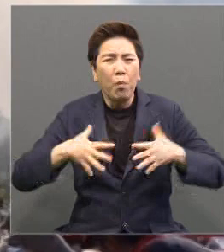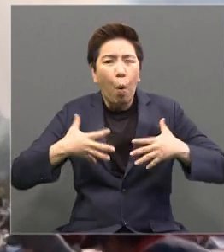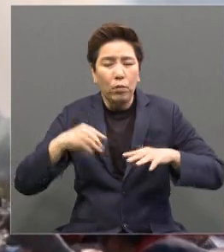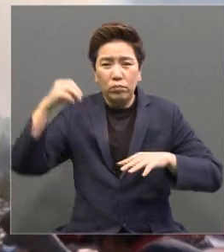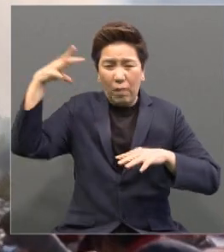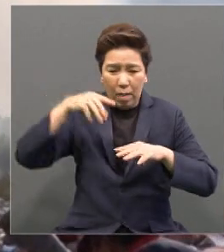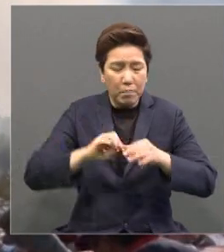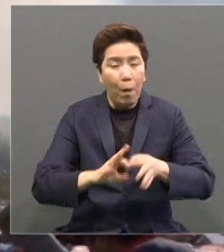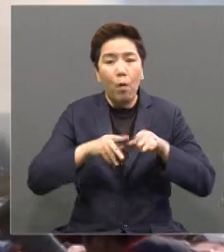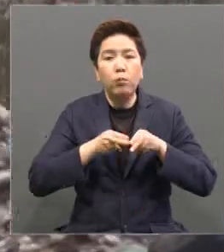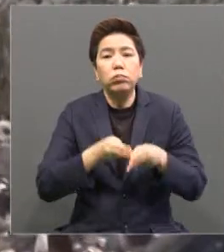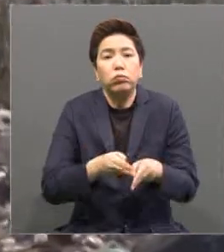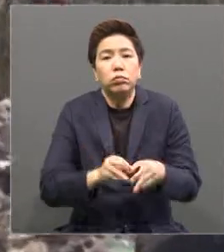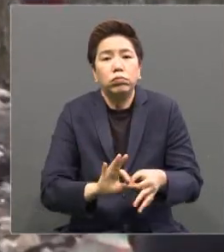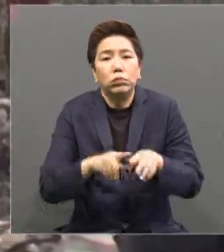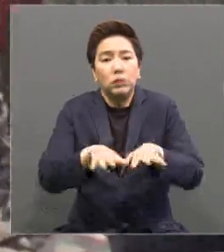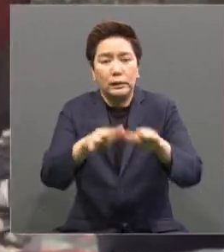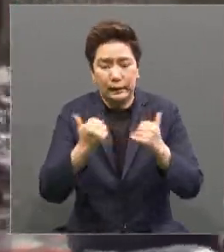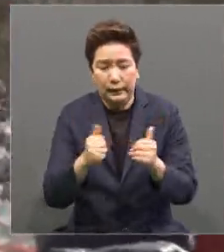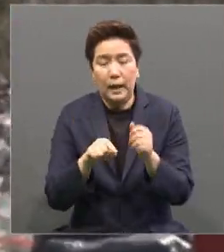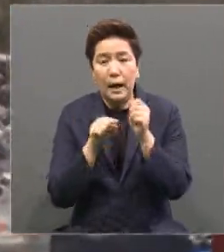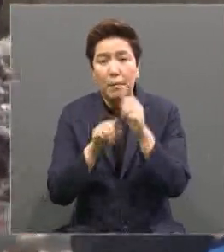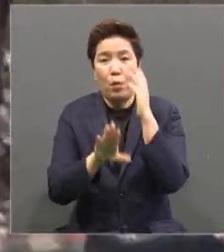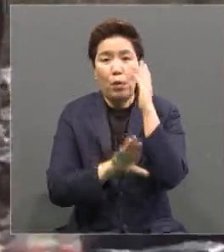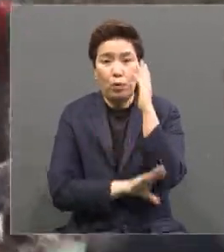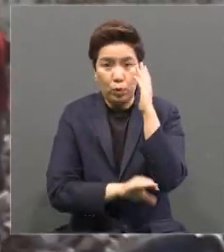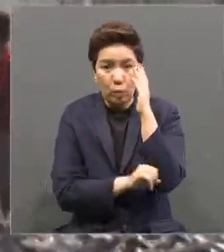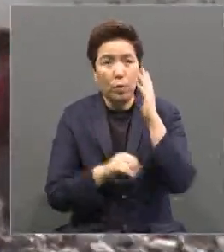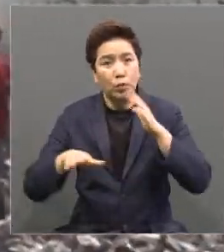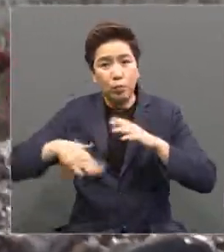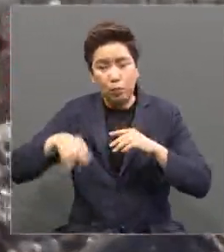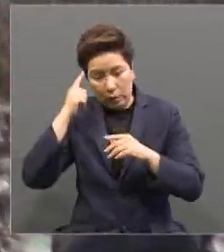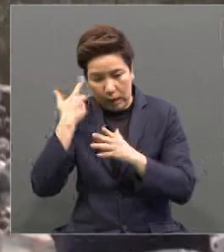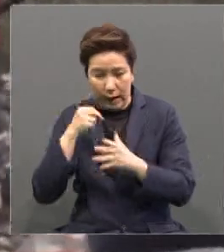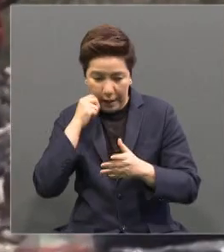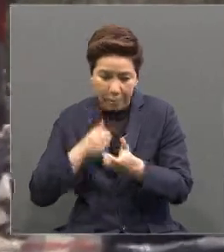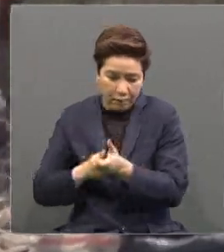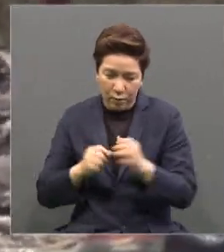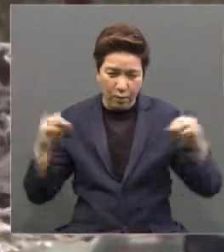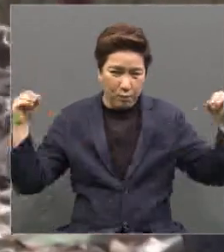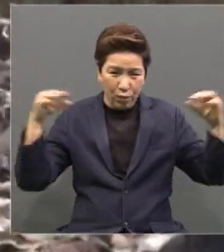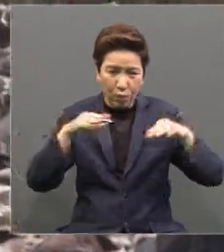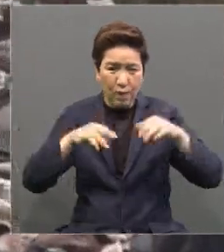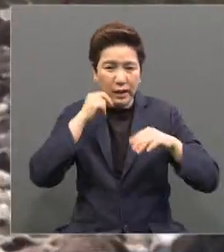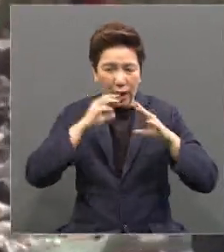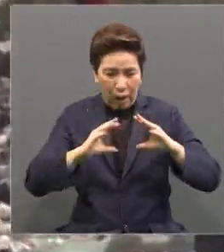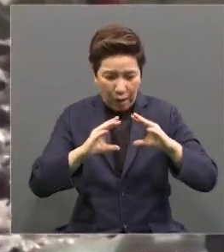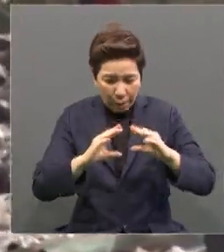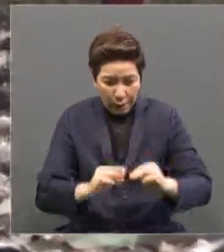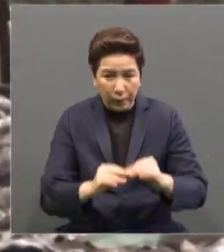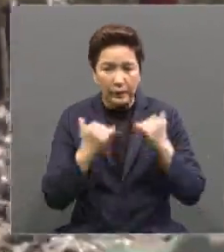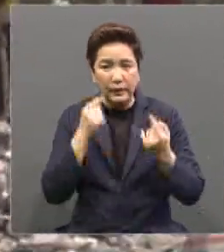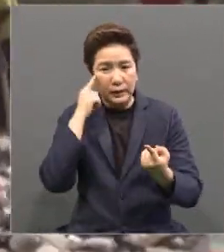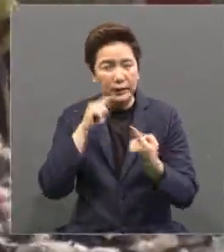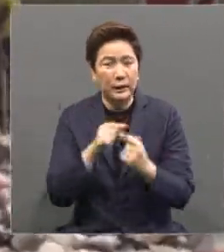าที่ดับเพลิงจากเทศบาลนครสงขลาเทศบาลตำบลเกาะแต้วก็กำลังดำเนินการฉีดน้ำนะครับเพื่อที่จะดับไฟเบื้องต้นนะครับใน